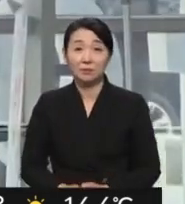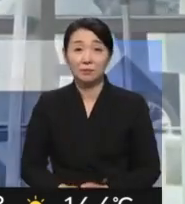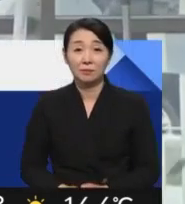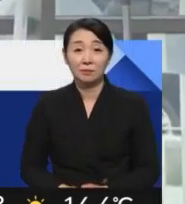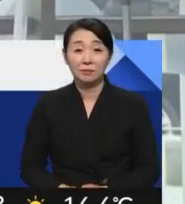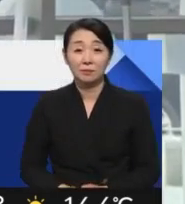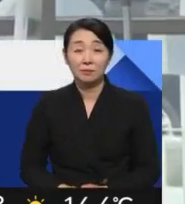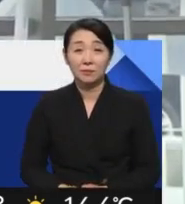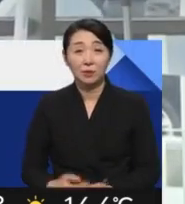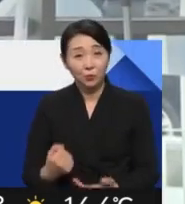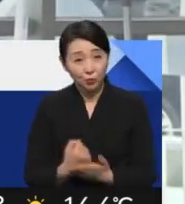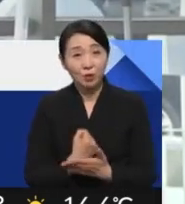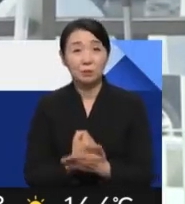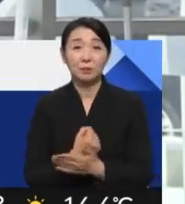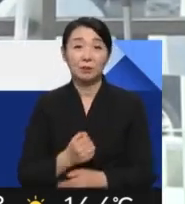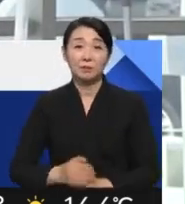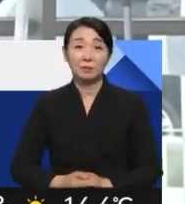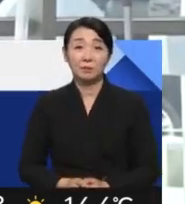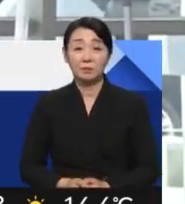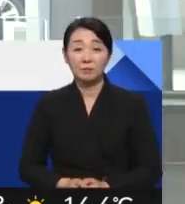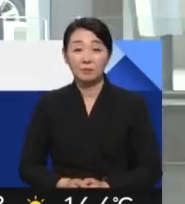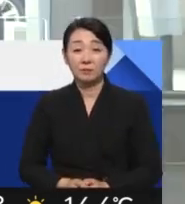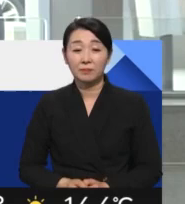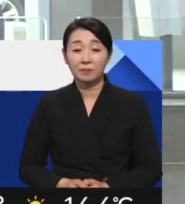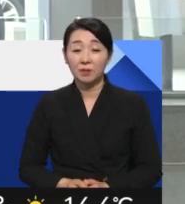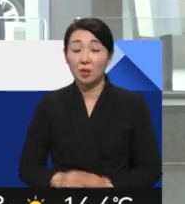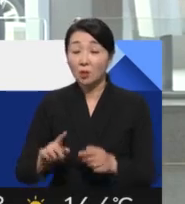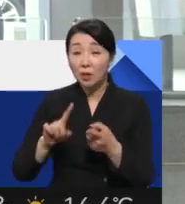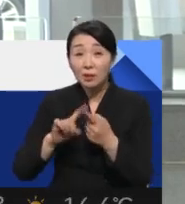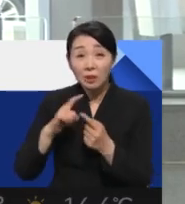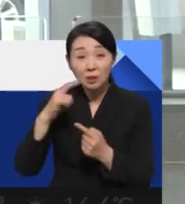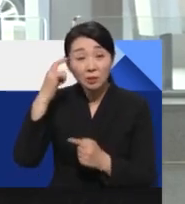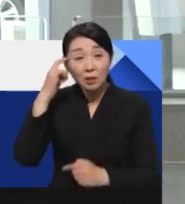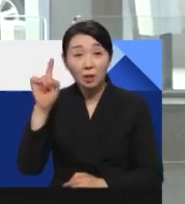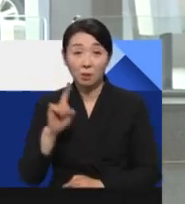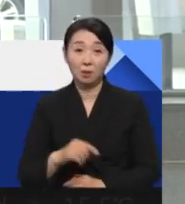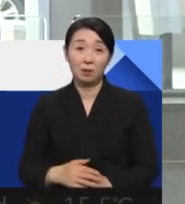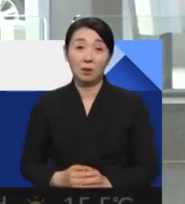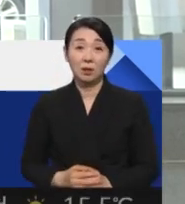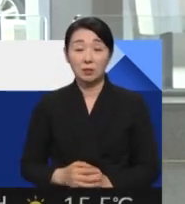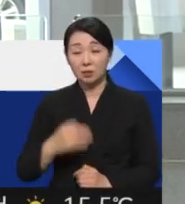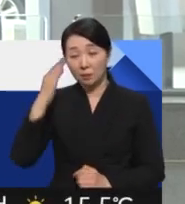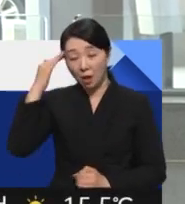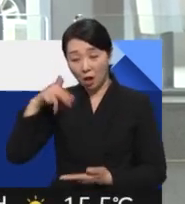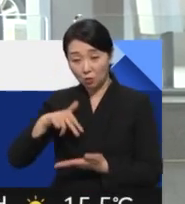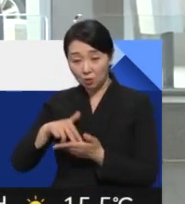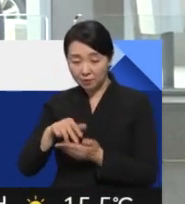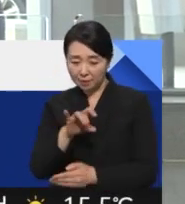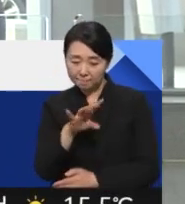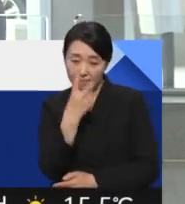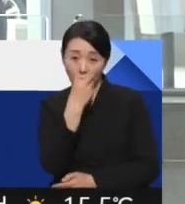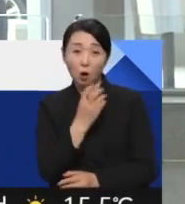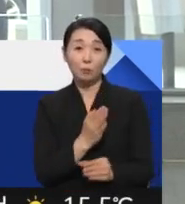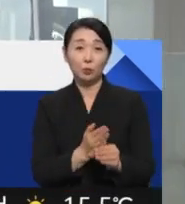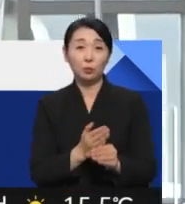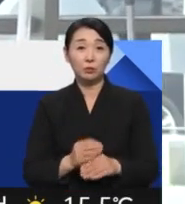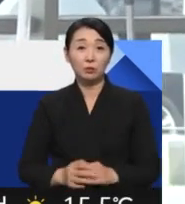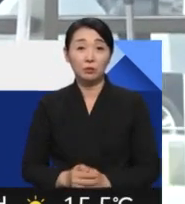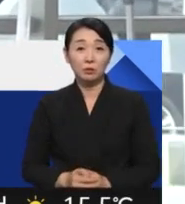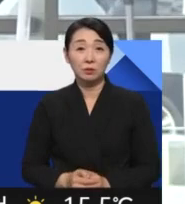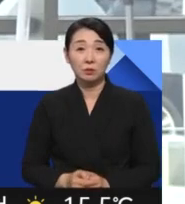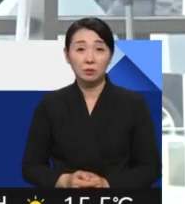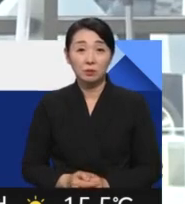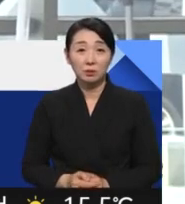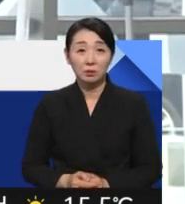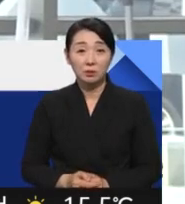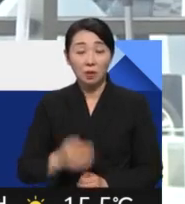위반입니다. 여기 대해서 네. 어떻게 보시나요? 지금 하나하나 저희도 다 검토하고 있습니다. 네. 남북